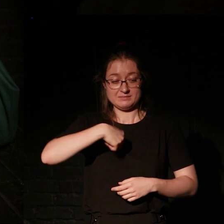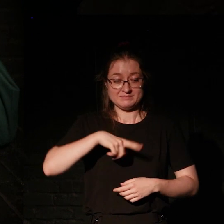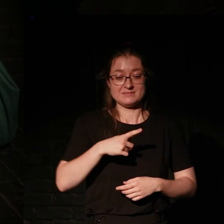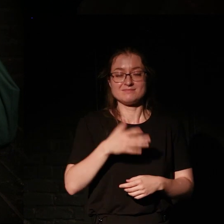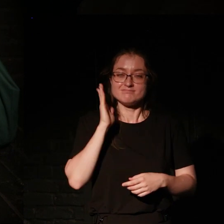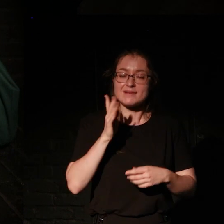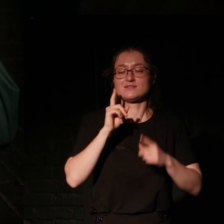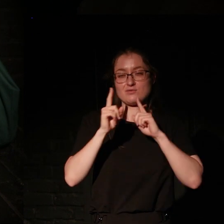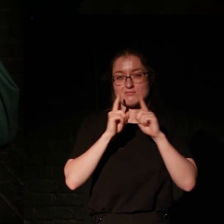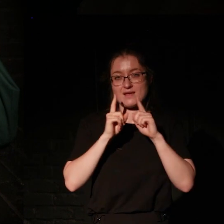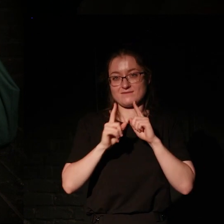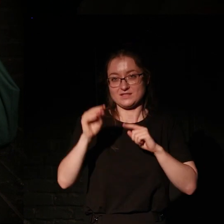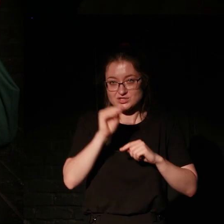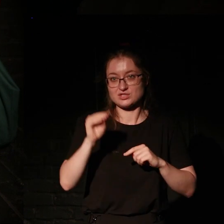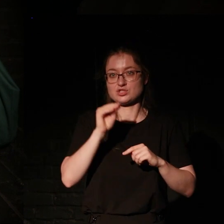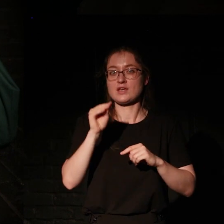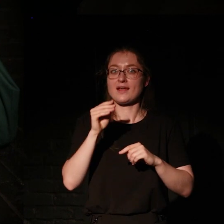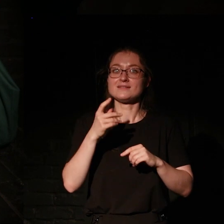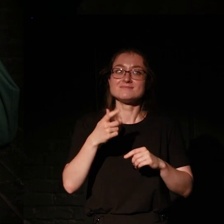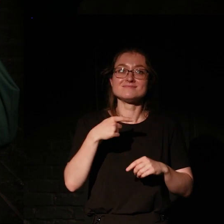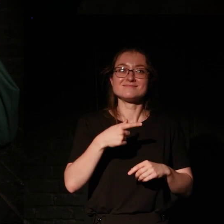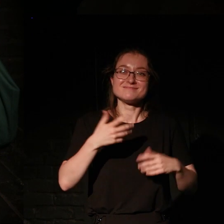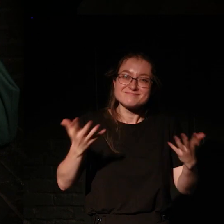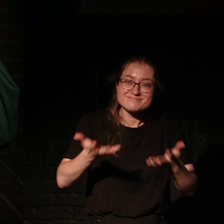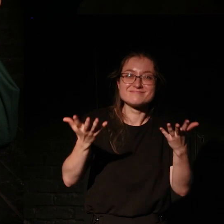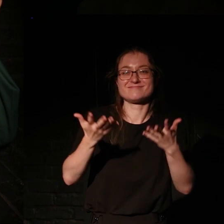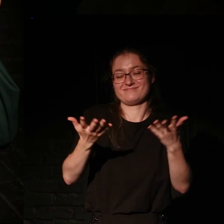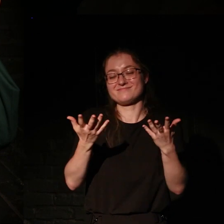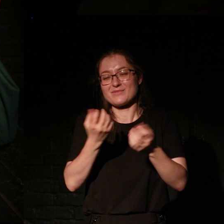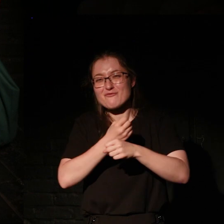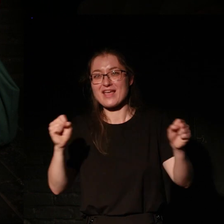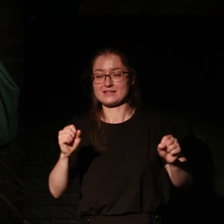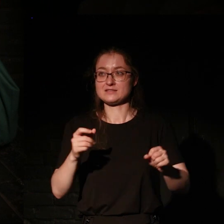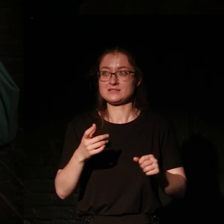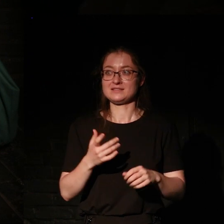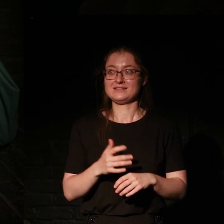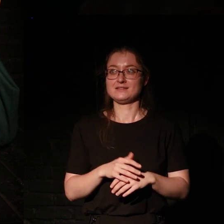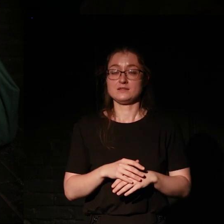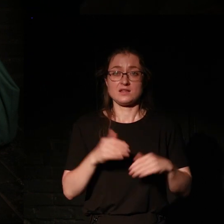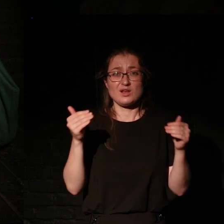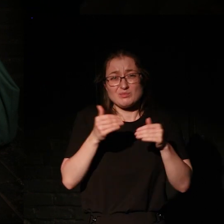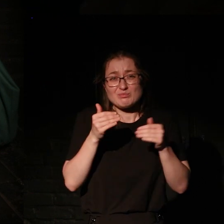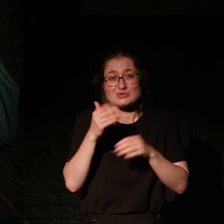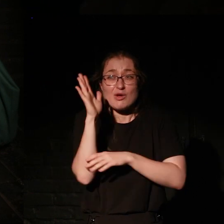rozmawiać, ale zachęcam. Odwagi. Czy można